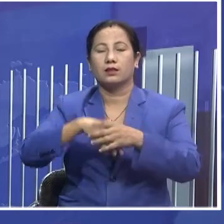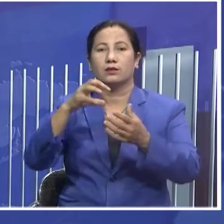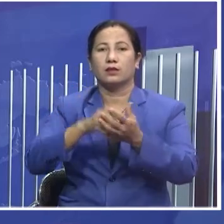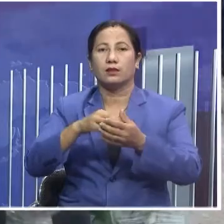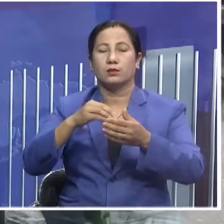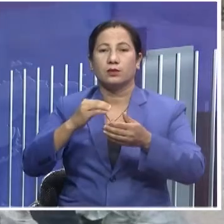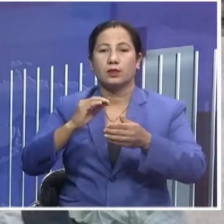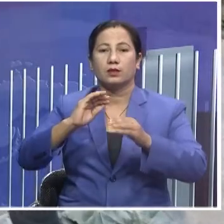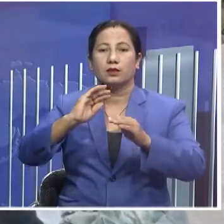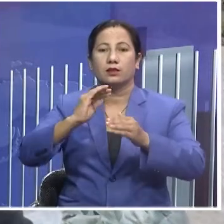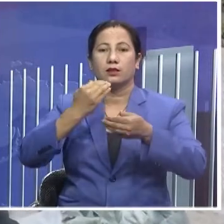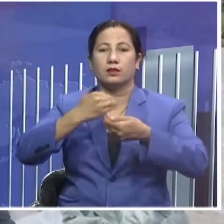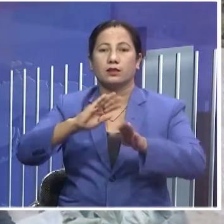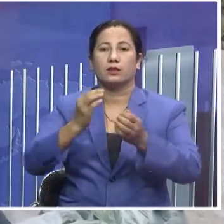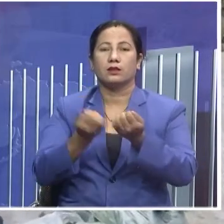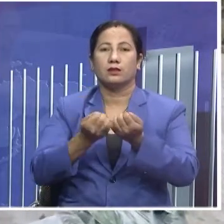छ।